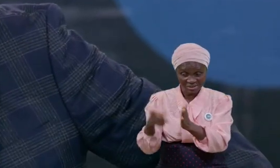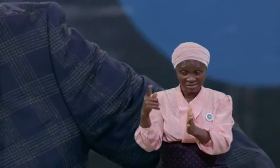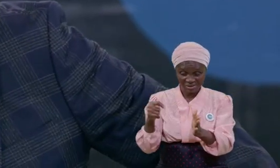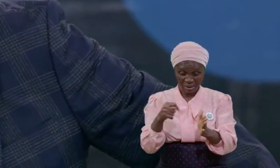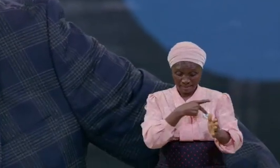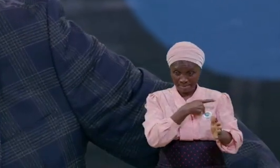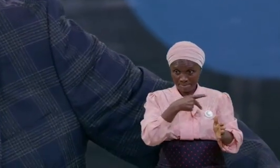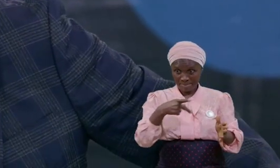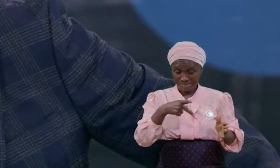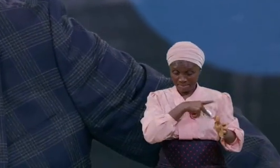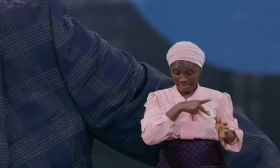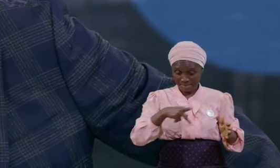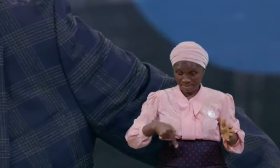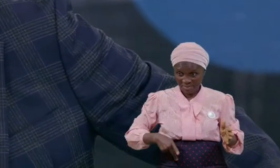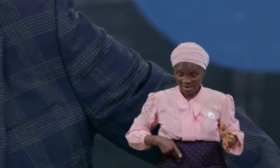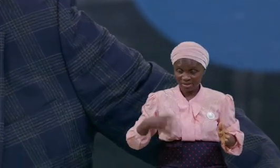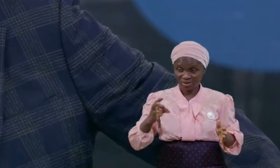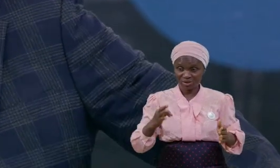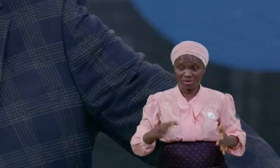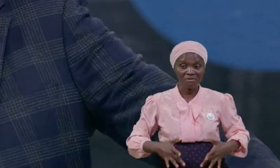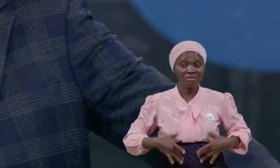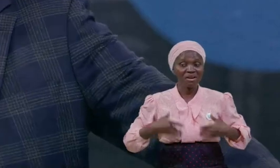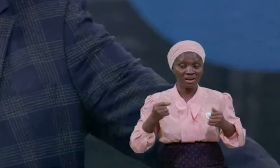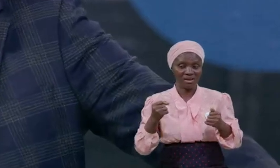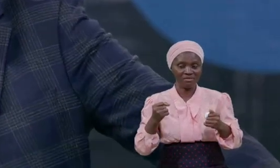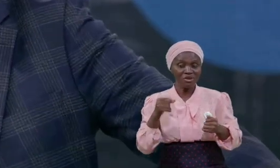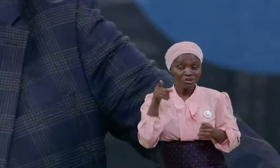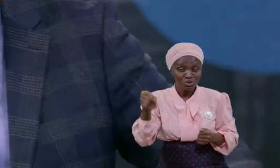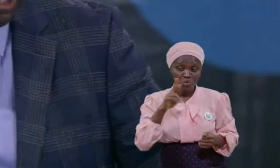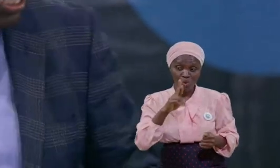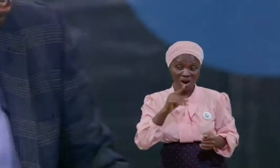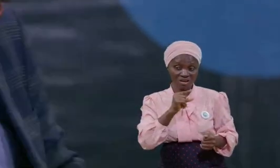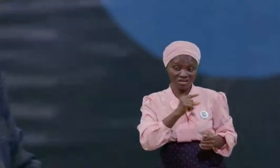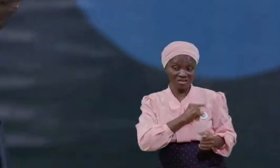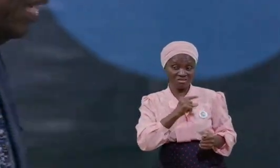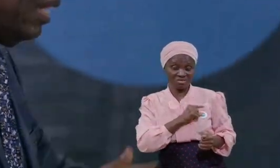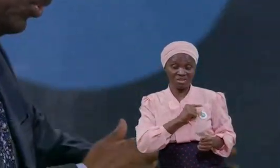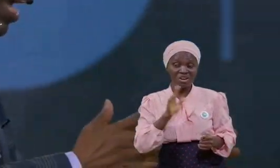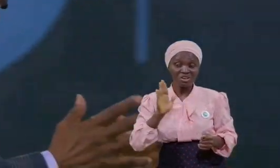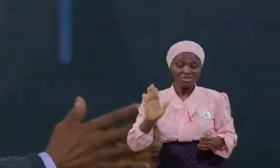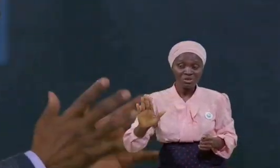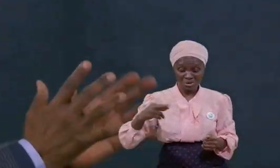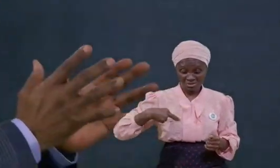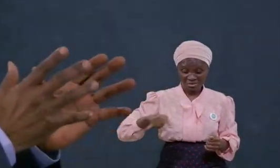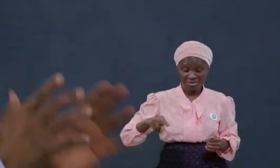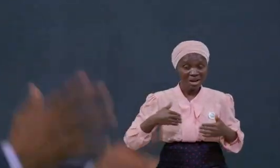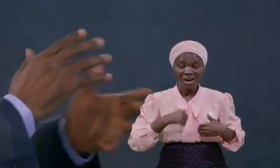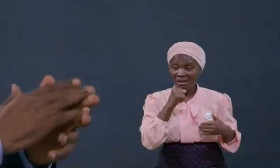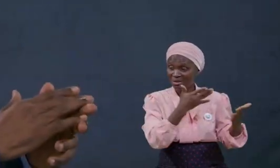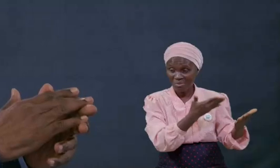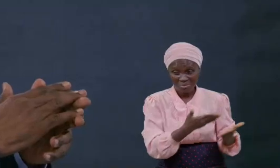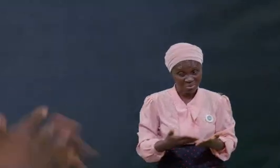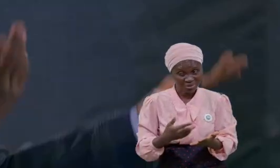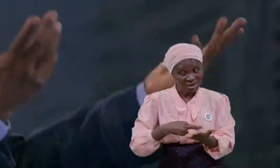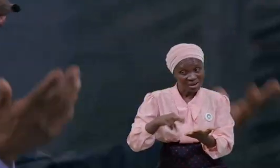coupable. Il a dit, votre religion ne vous a pas apporté la justice. Il a dit, vous êtes